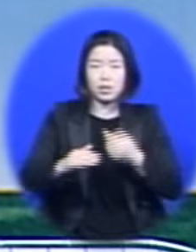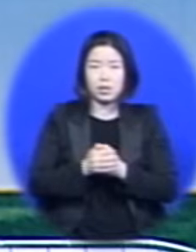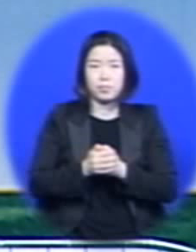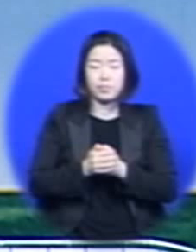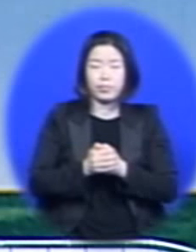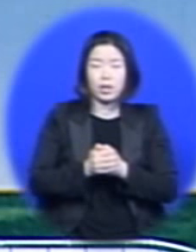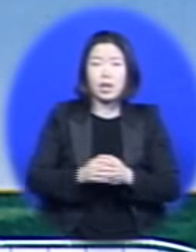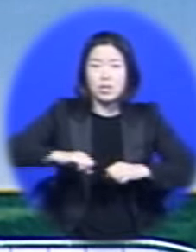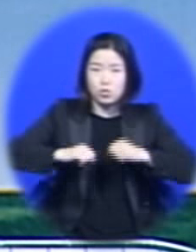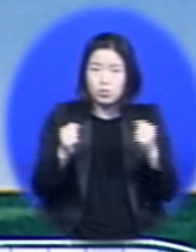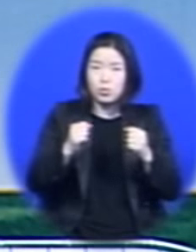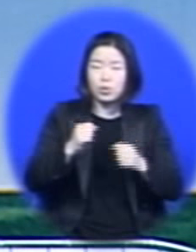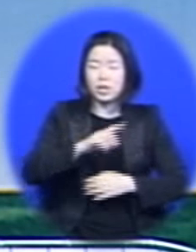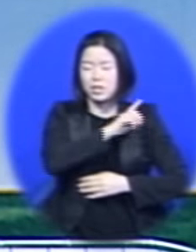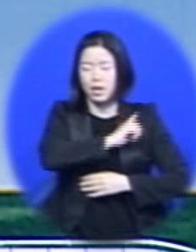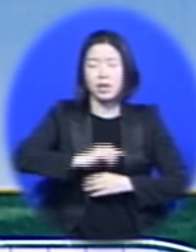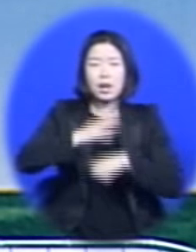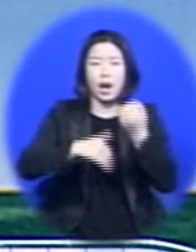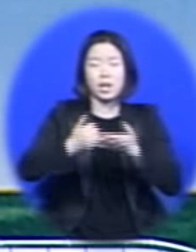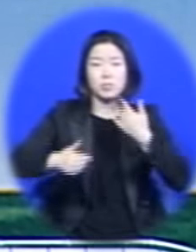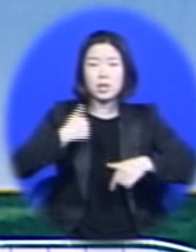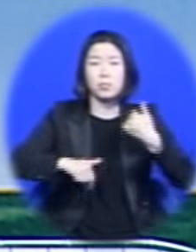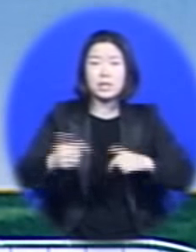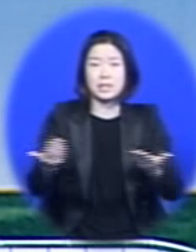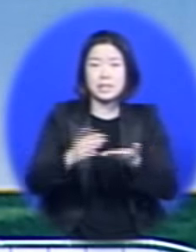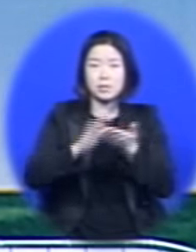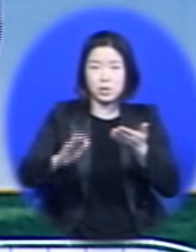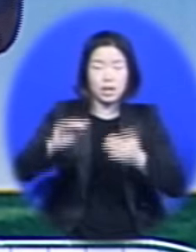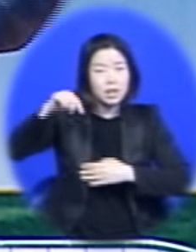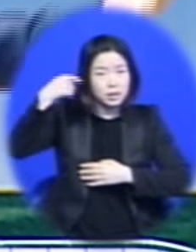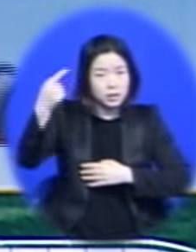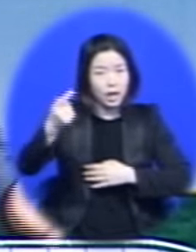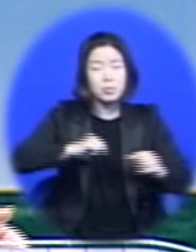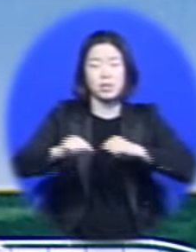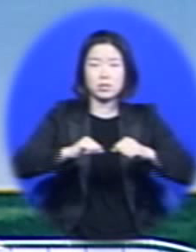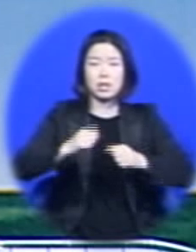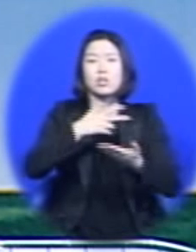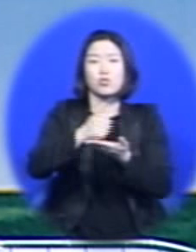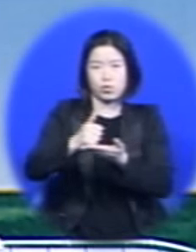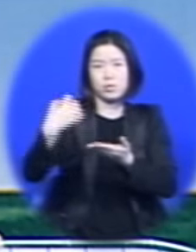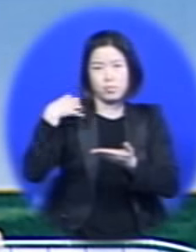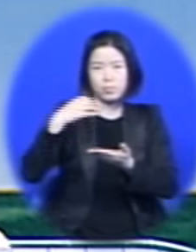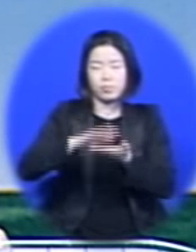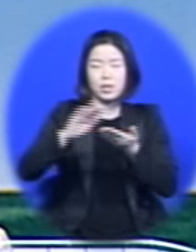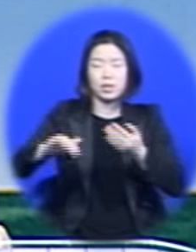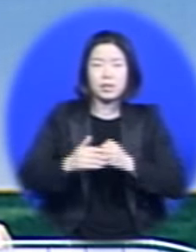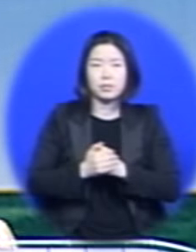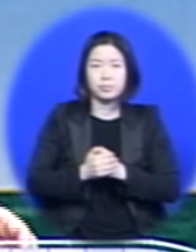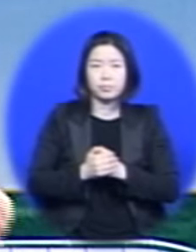순종이 가장 하나님이 기뻐하시는 것입니다. 그 다음에 역사는 주님이 하시는